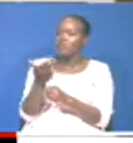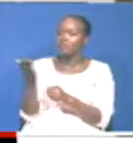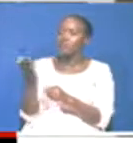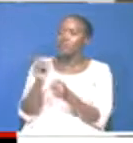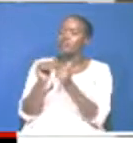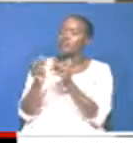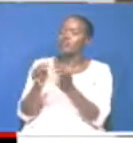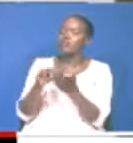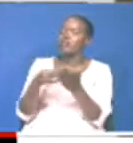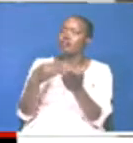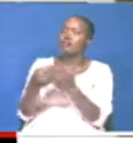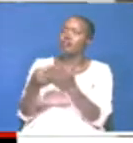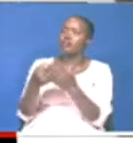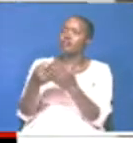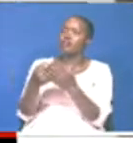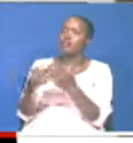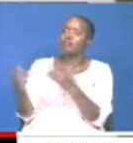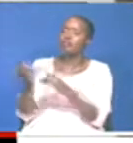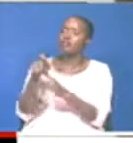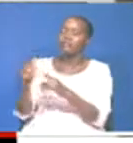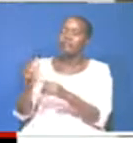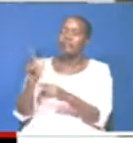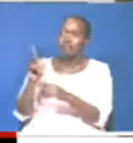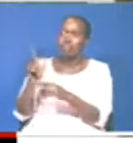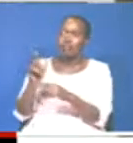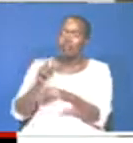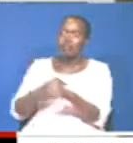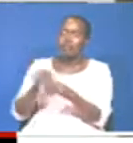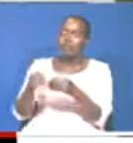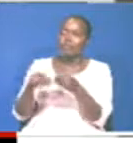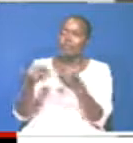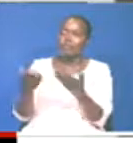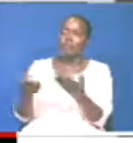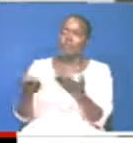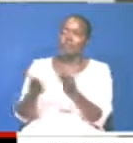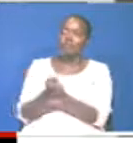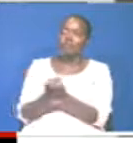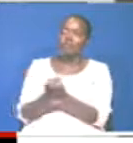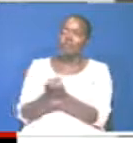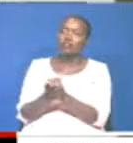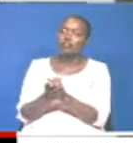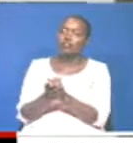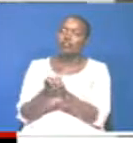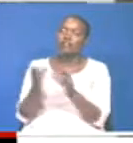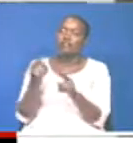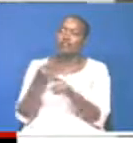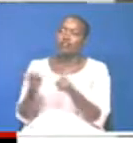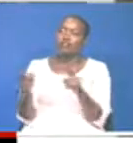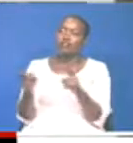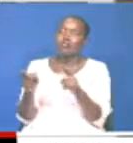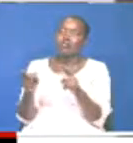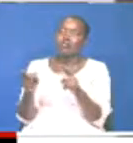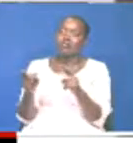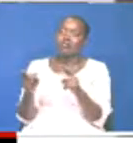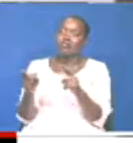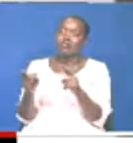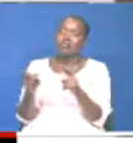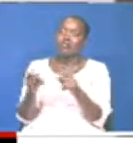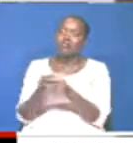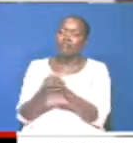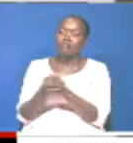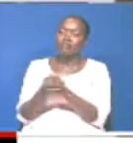kutimiza masharti ya usajili katika muda uliowekwa. Hata hivyo, unatia pause kidogo, hata